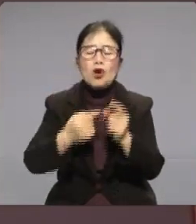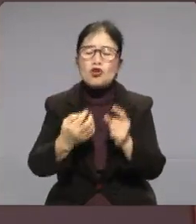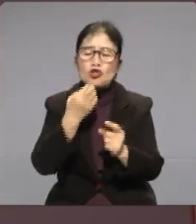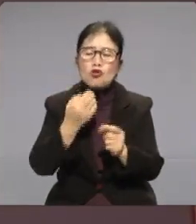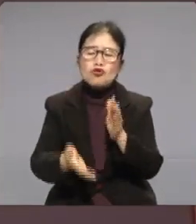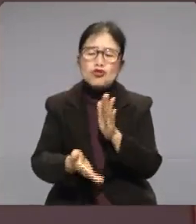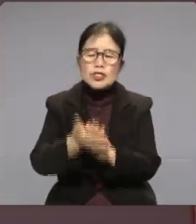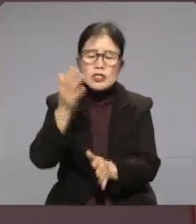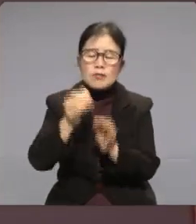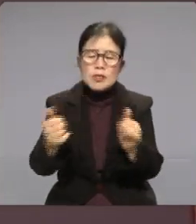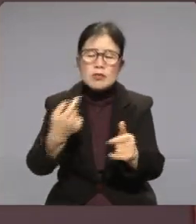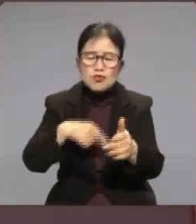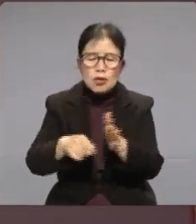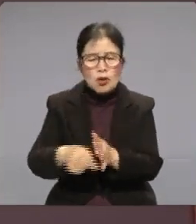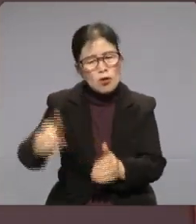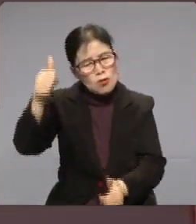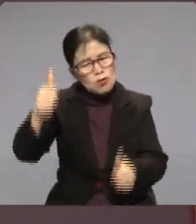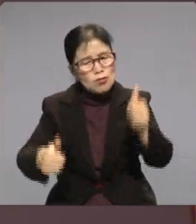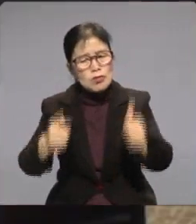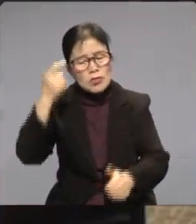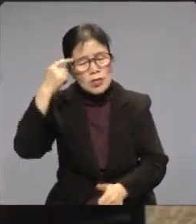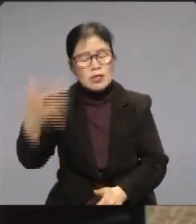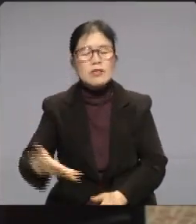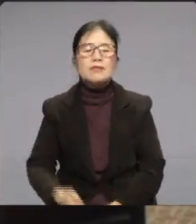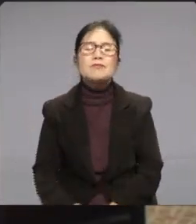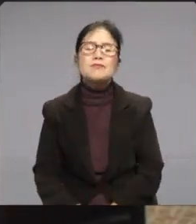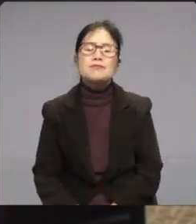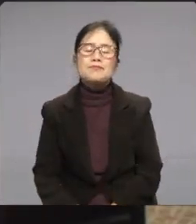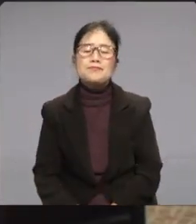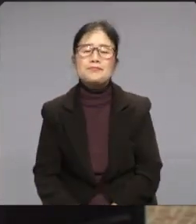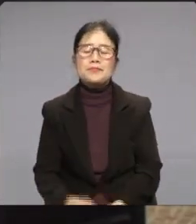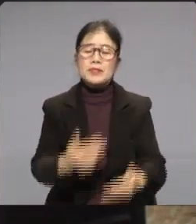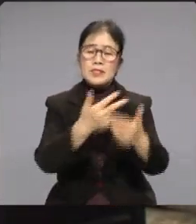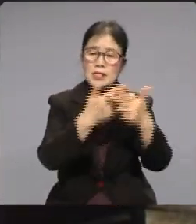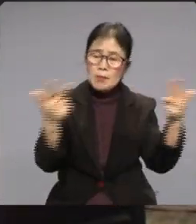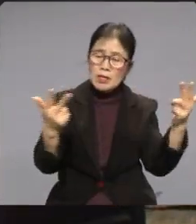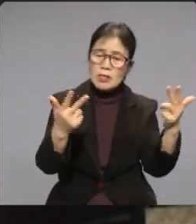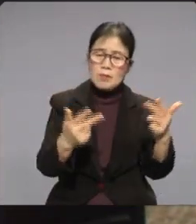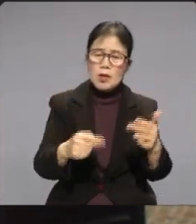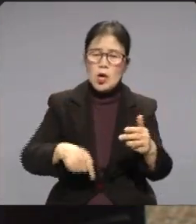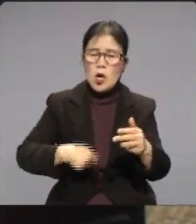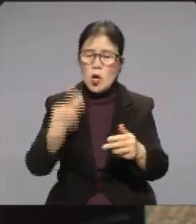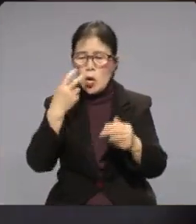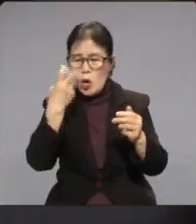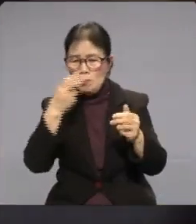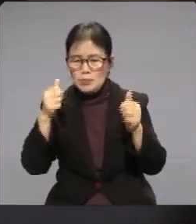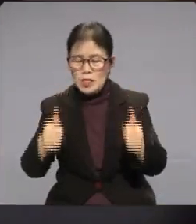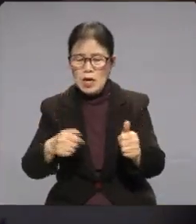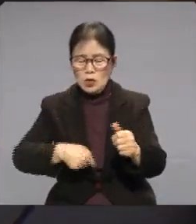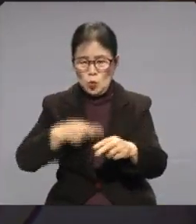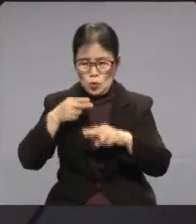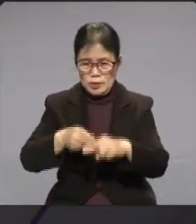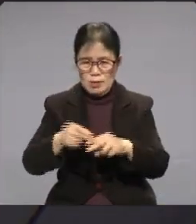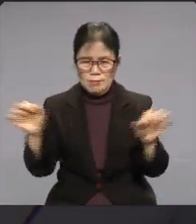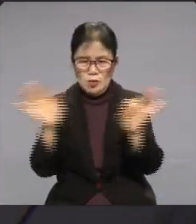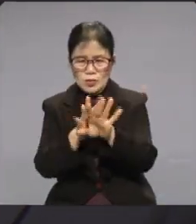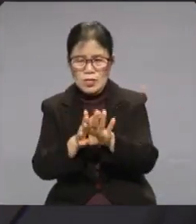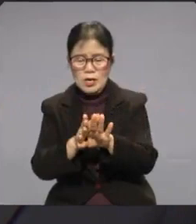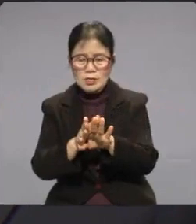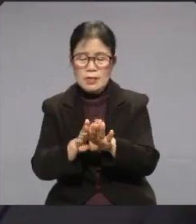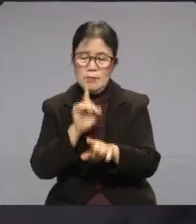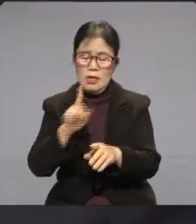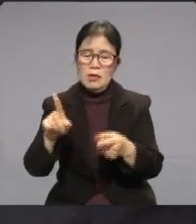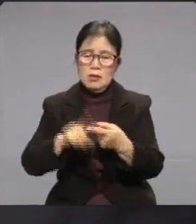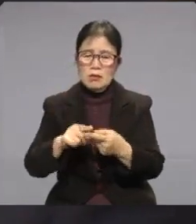이번 총선 내에 계속해서 드릴 겁니다. 이재명 민주당 대표의 검사 독재 청산 주장에 대해서는 검사